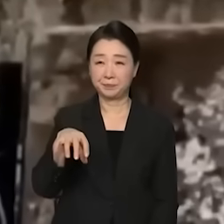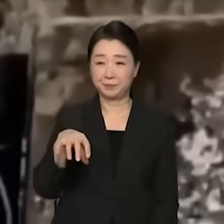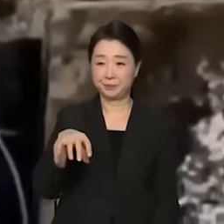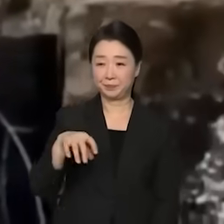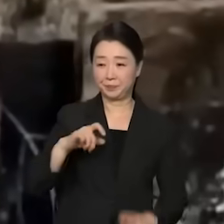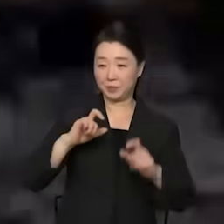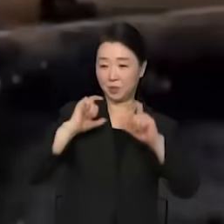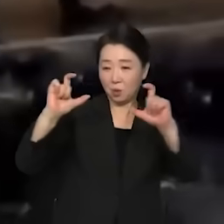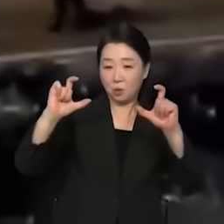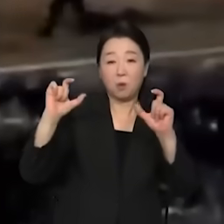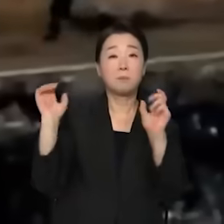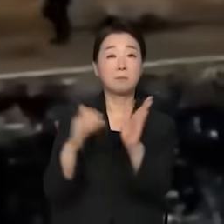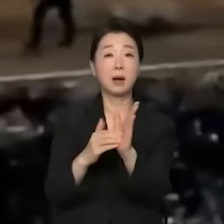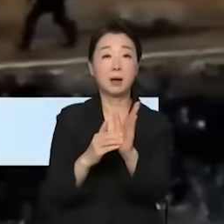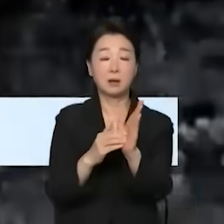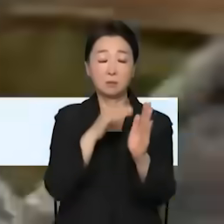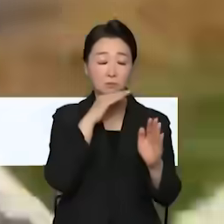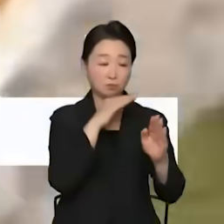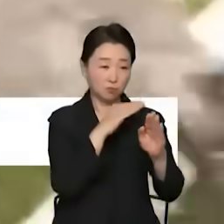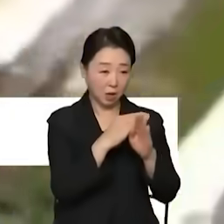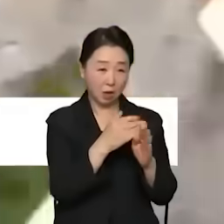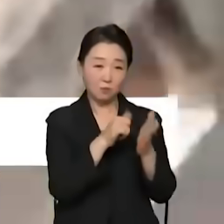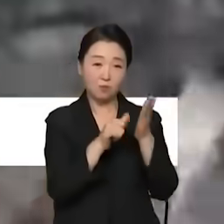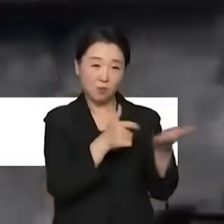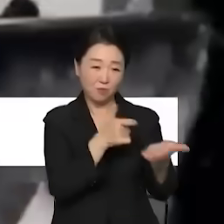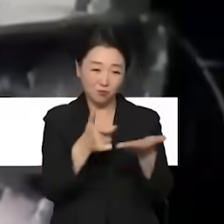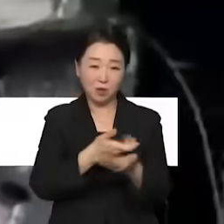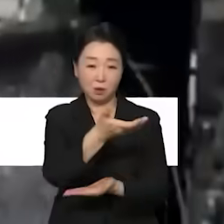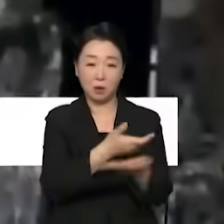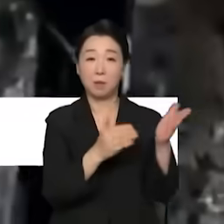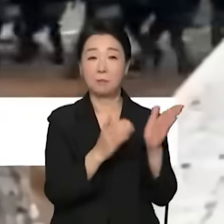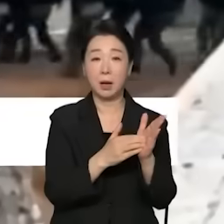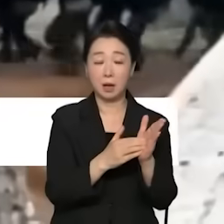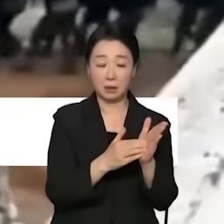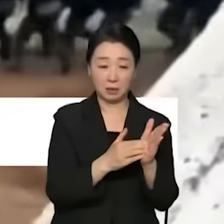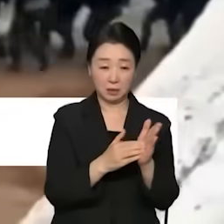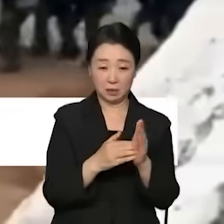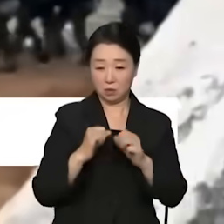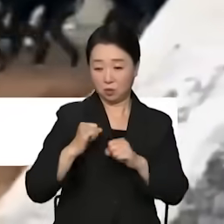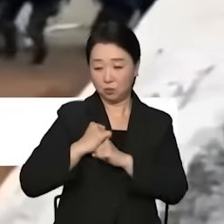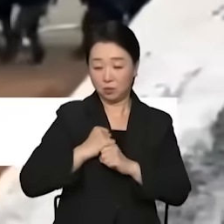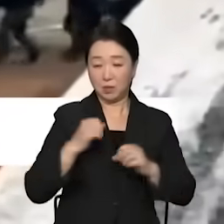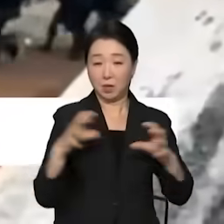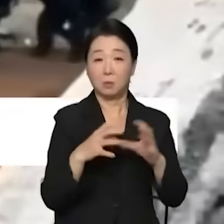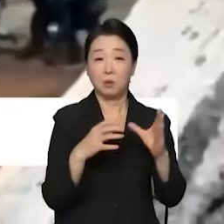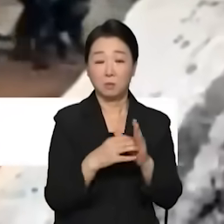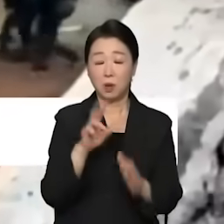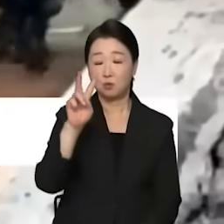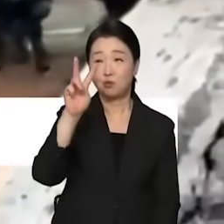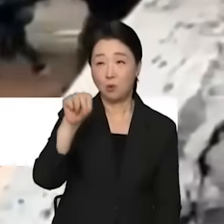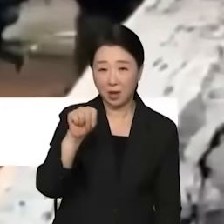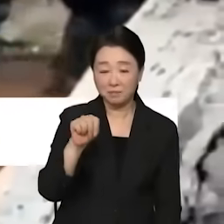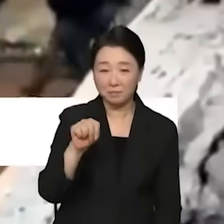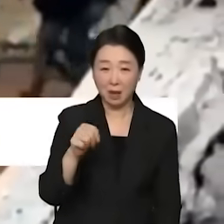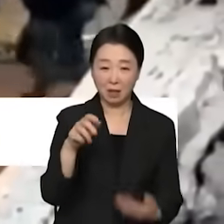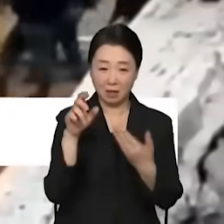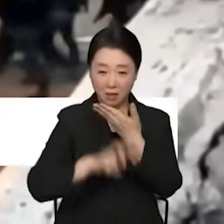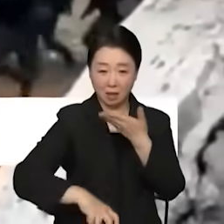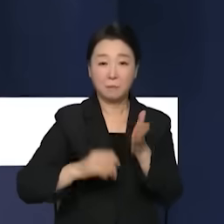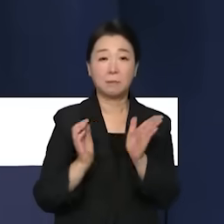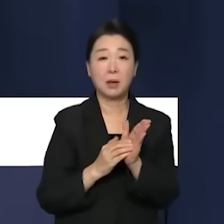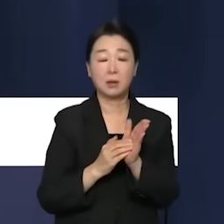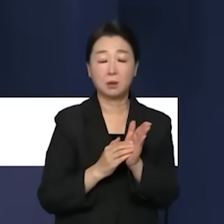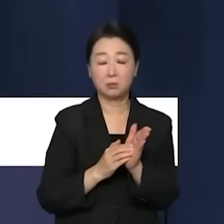던졌습니다. 북한과의 불법 무기 거래를 포함한 군사협력이 유엔 안보리 결의를 명백히 위반한다며 공약 이행을